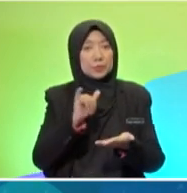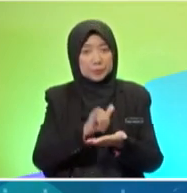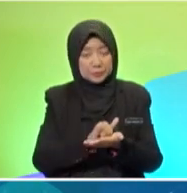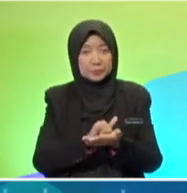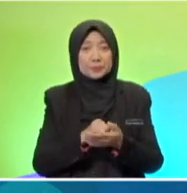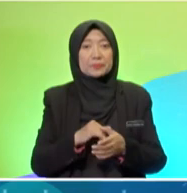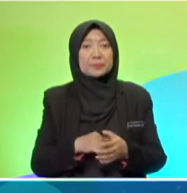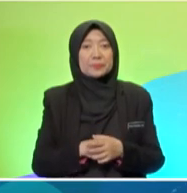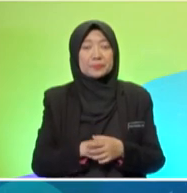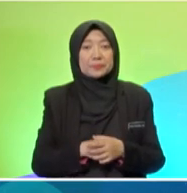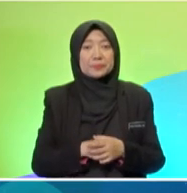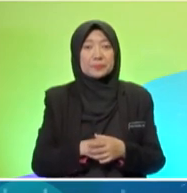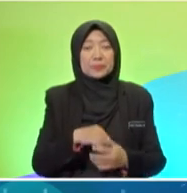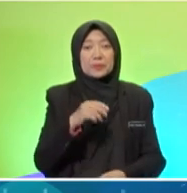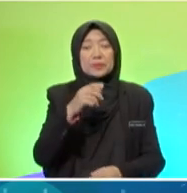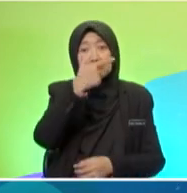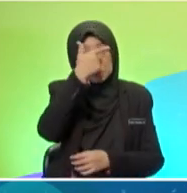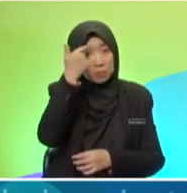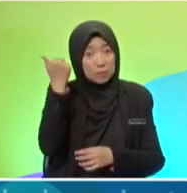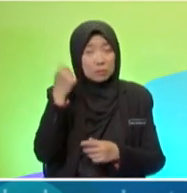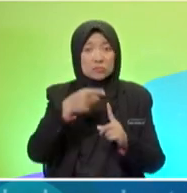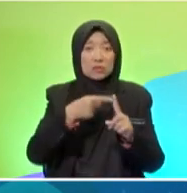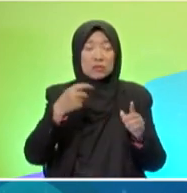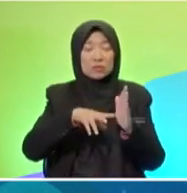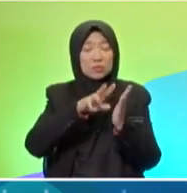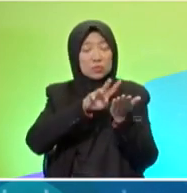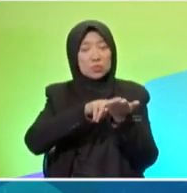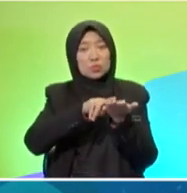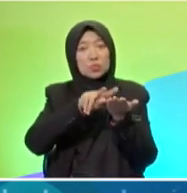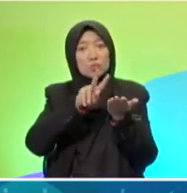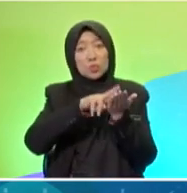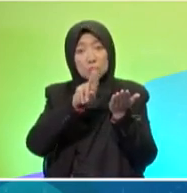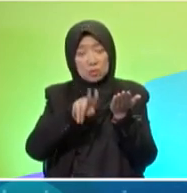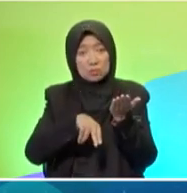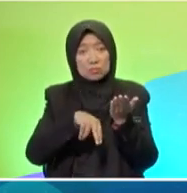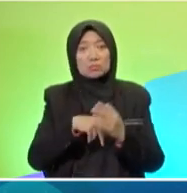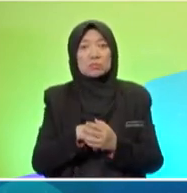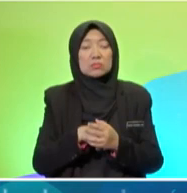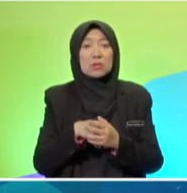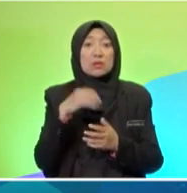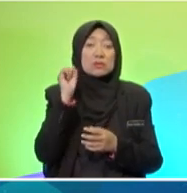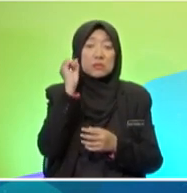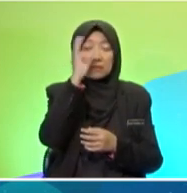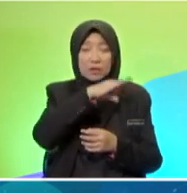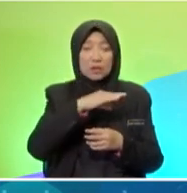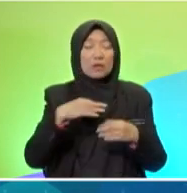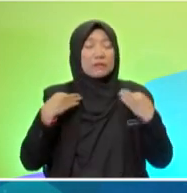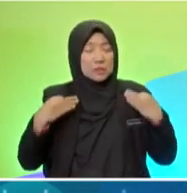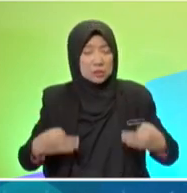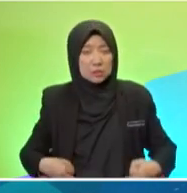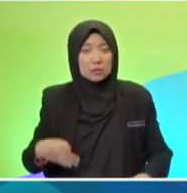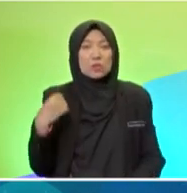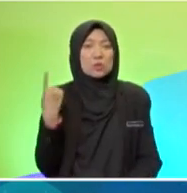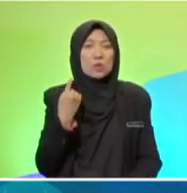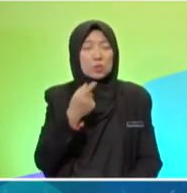Oke akibat daripada kekurangan sifat fisika pada dirinya Lili menjadi Murung dan merasa sangat sedih